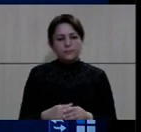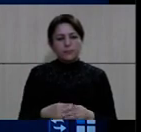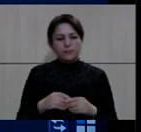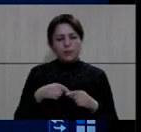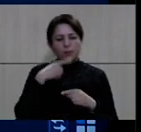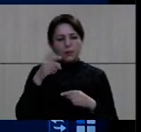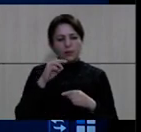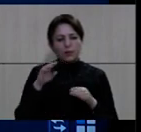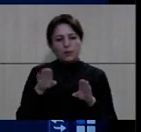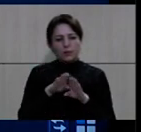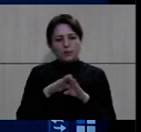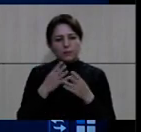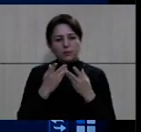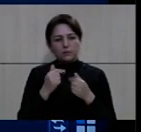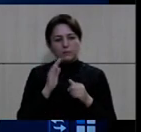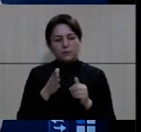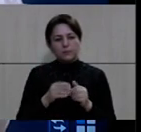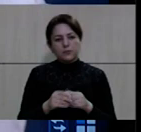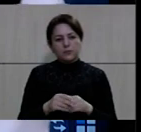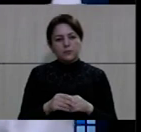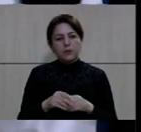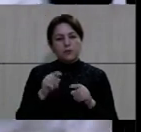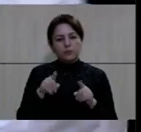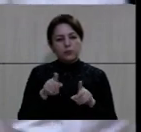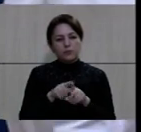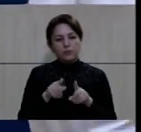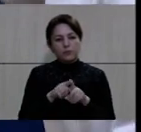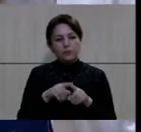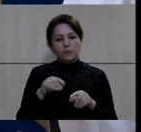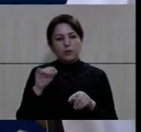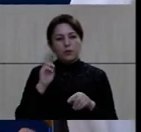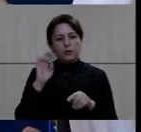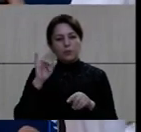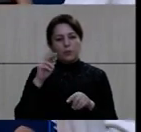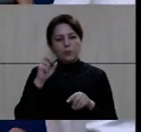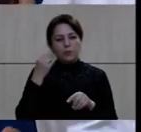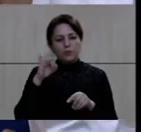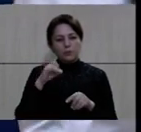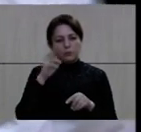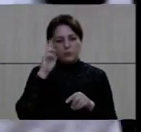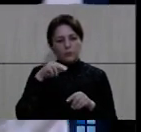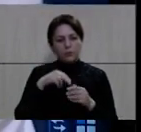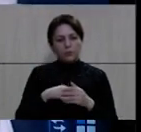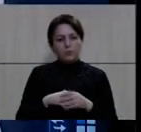Кейінгі теңлеманы ечеміз. Бұнда қам көпайтушы номалым.